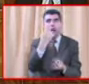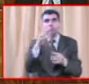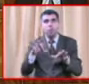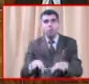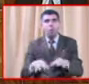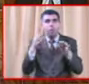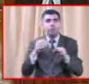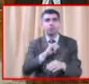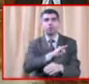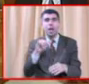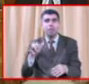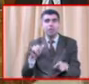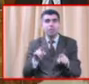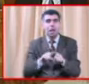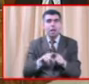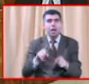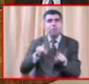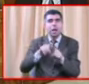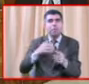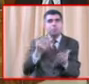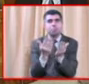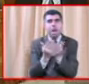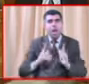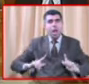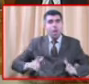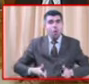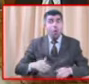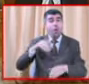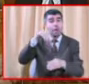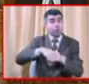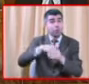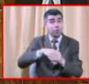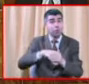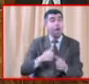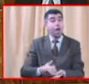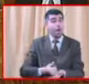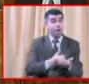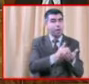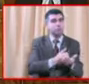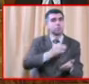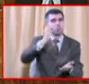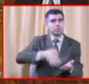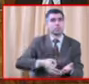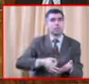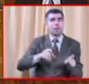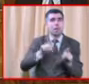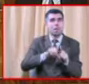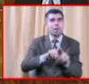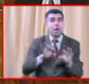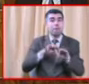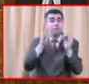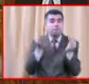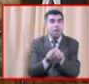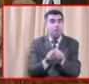نفس الثانوية ثلث هو اللي كيستافد، وهناك صناديق سيد الوزير فيها فلوس. بغينا نديروا الدعم الاجتماعي، بغينا